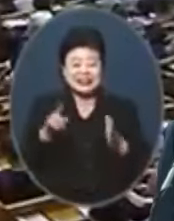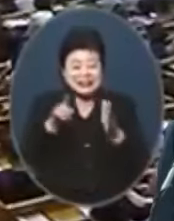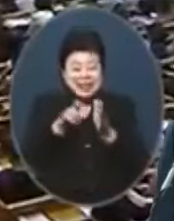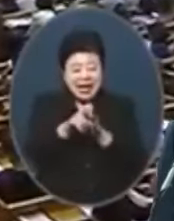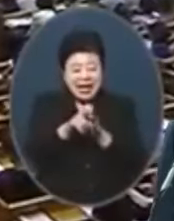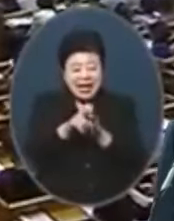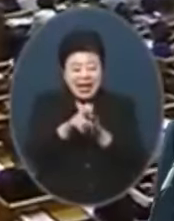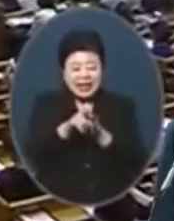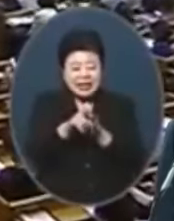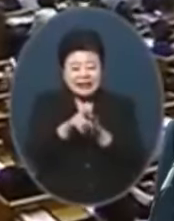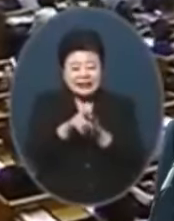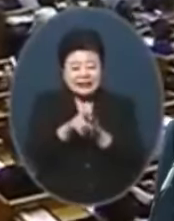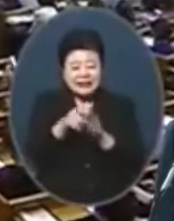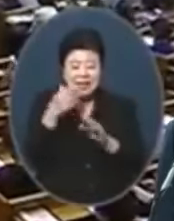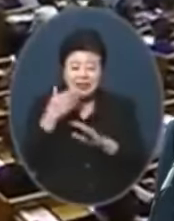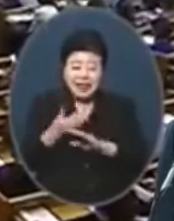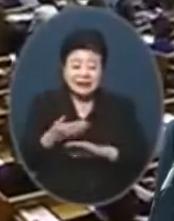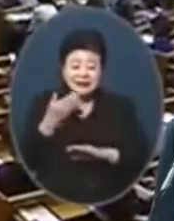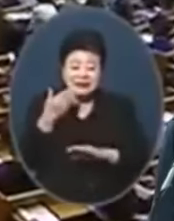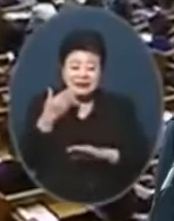신앙이란 다른